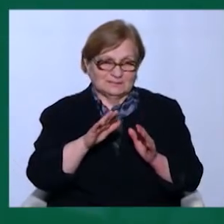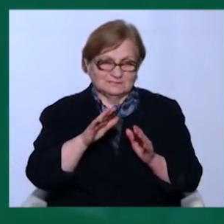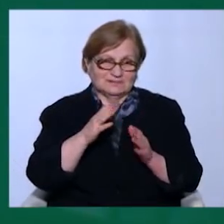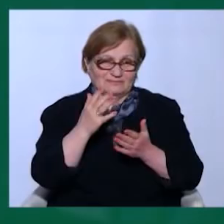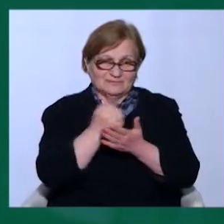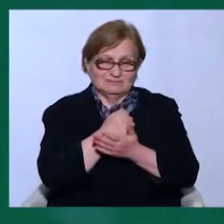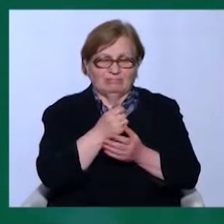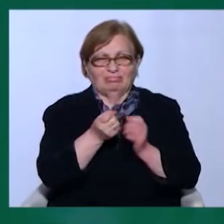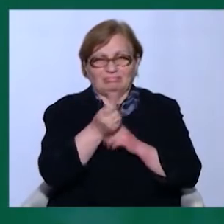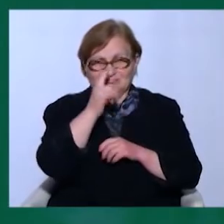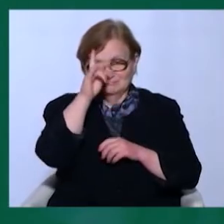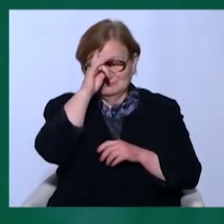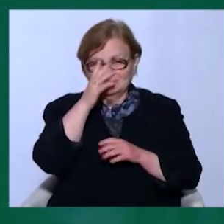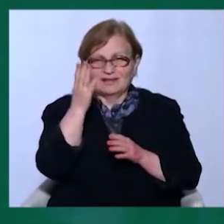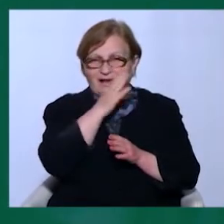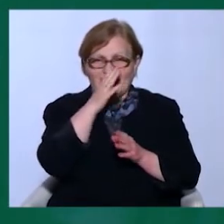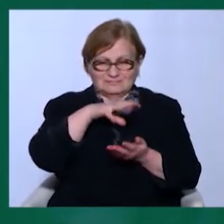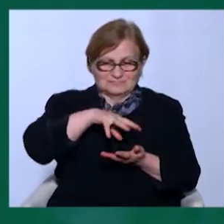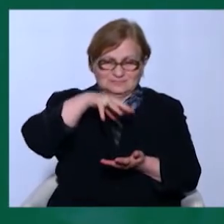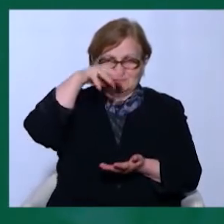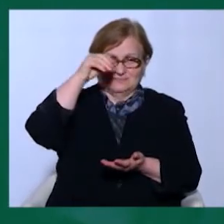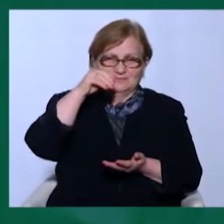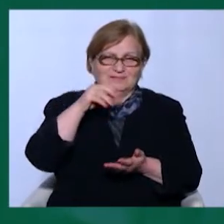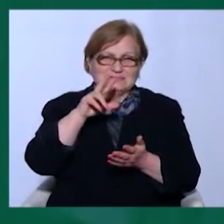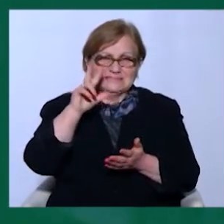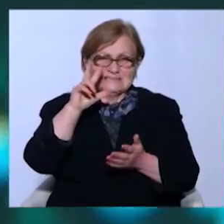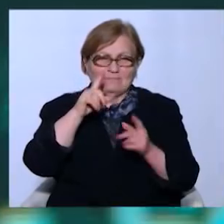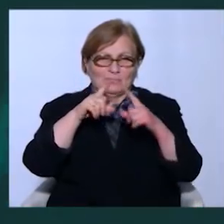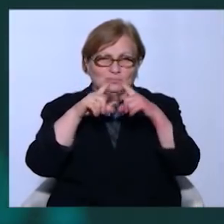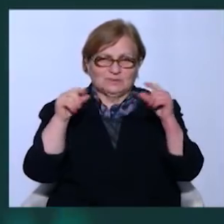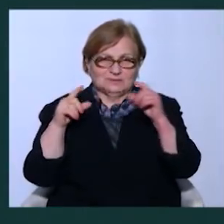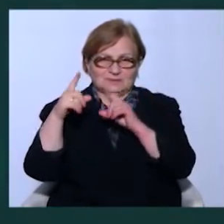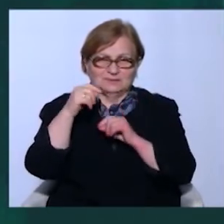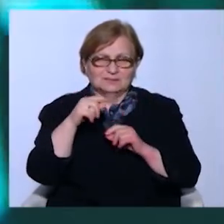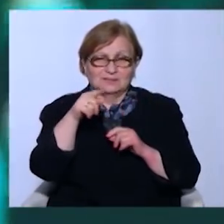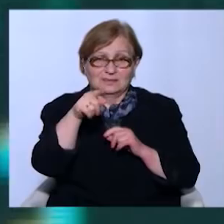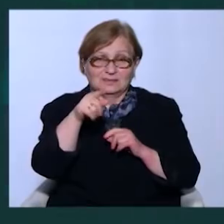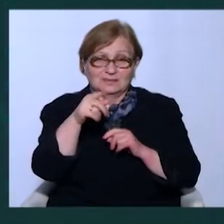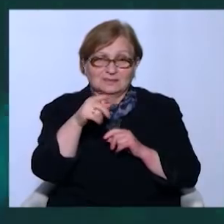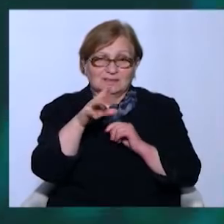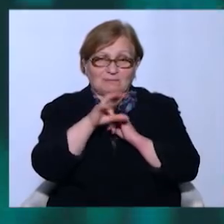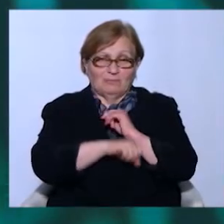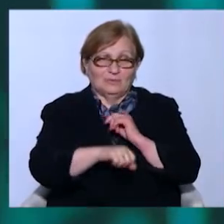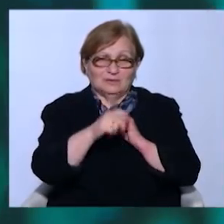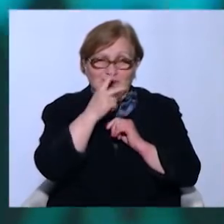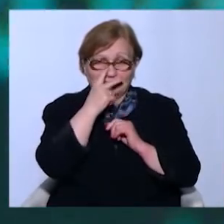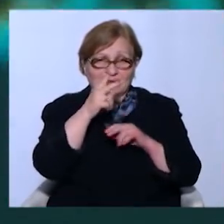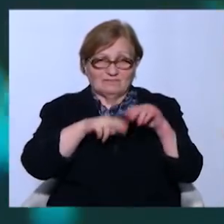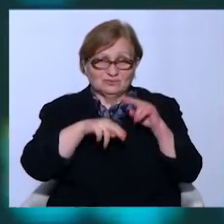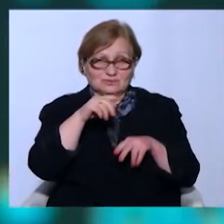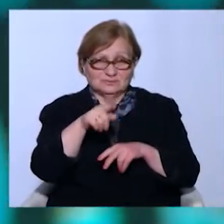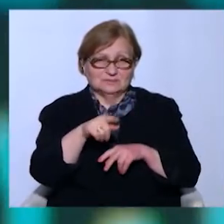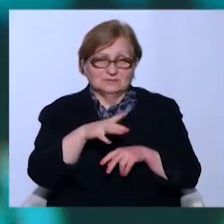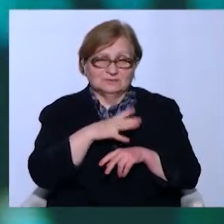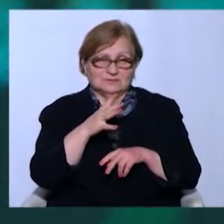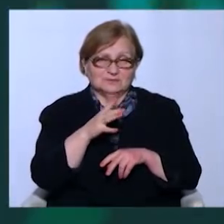პასუხი სივრცეში იყო. სამკუთხედების აგება რომ გვინდოდა. ფიგურა, რომელიც ჩვენ ბოლოს ავაშენეთ,